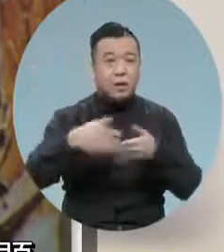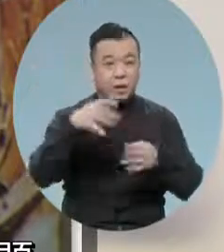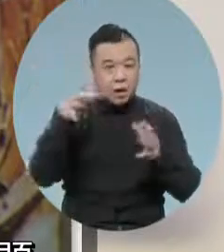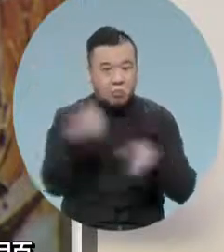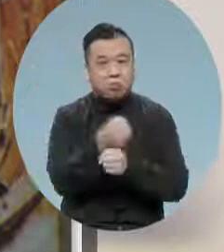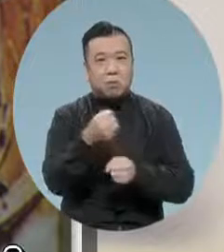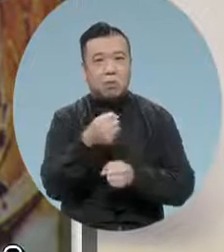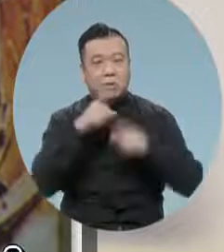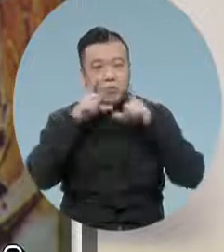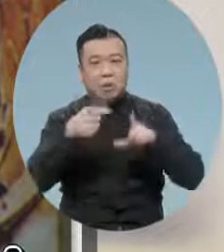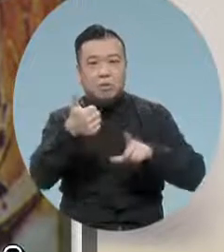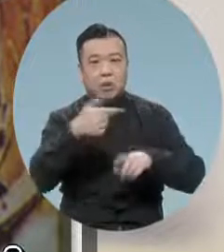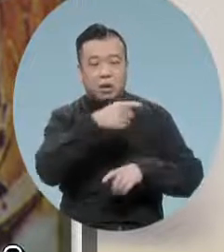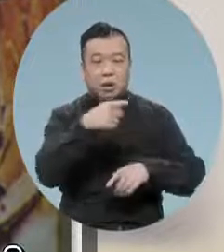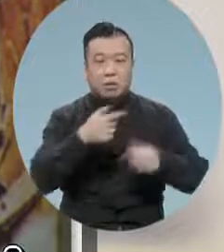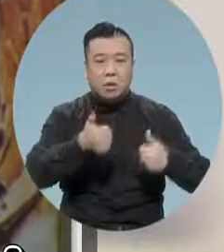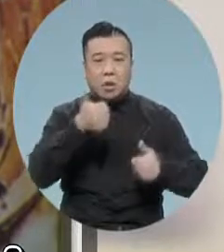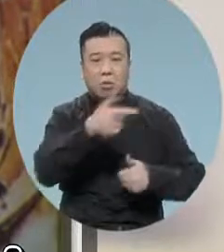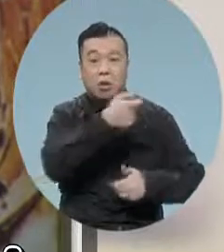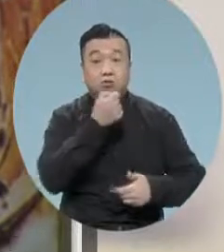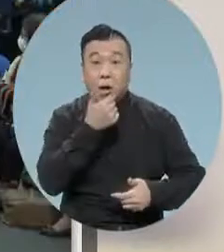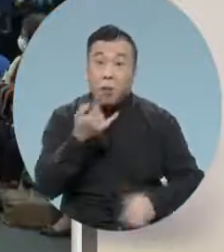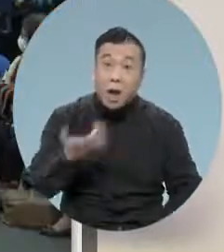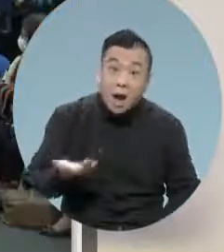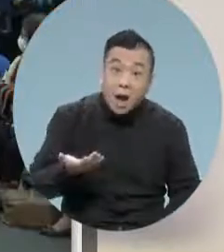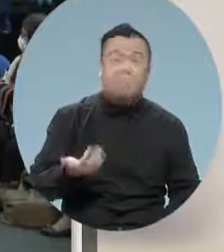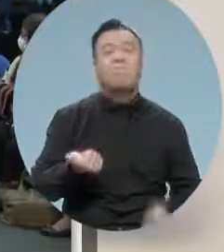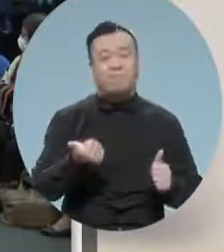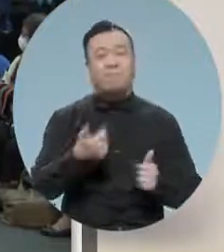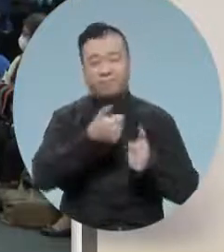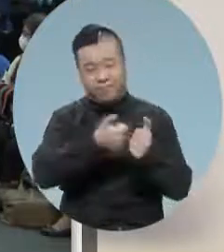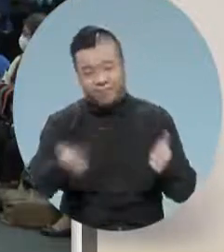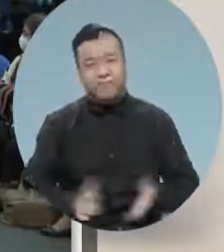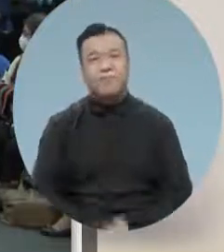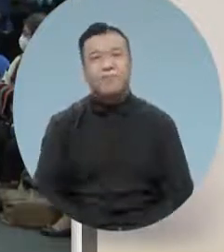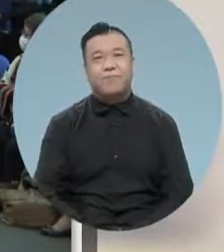結同埋答大家問題咧，可能大家會更加喜歡啊，會唔會好啲啊？多謝曬大家，多謝多謝。